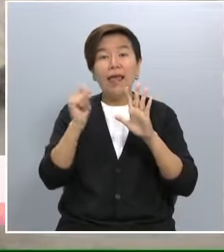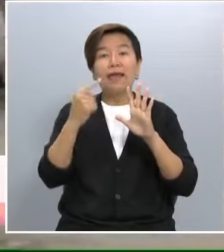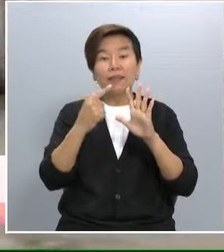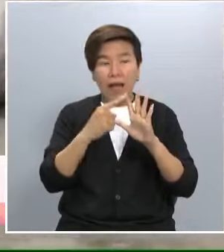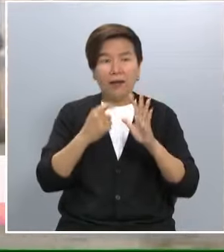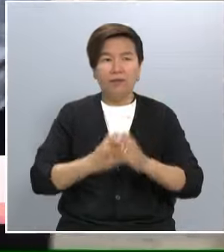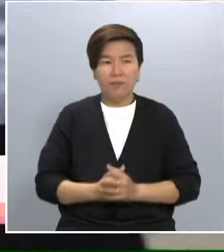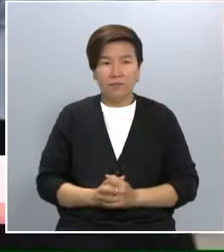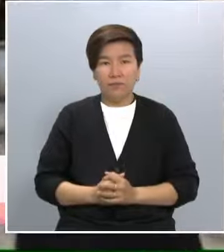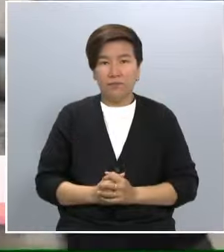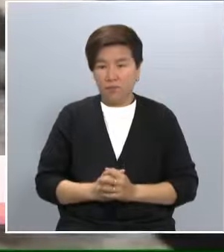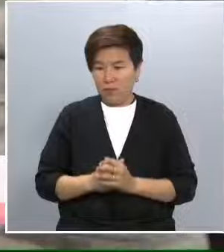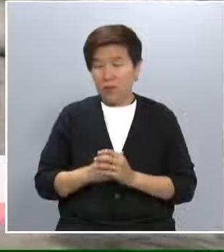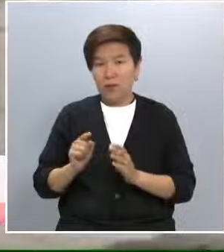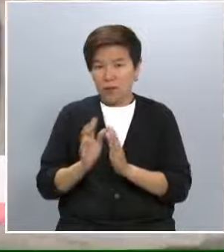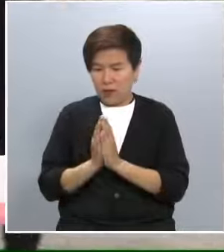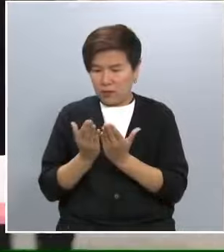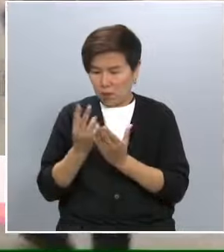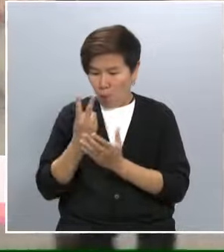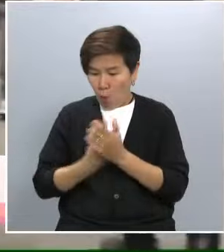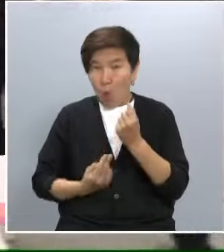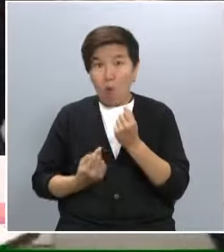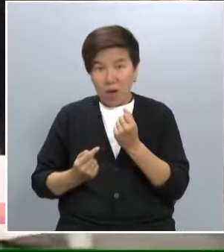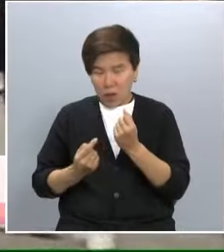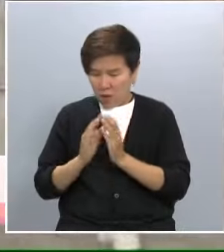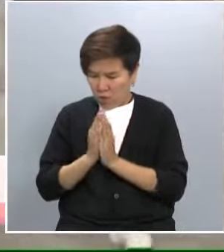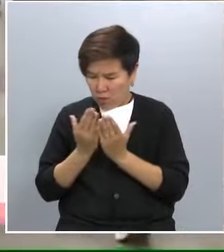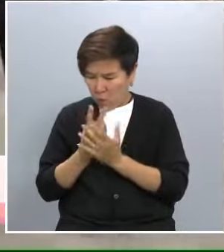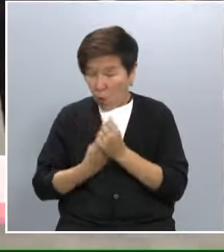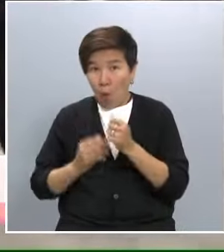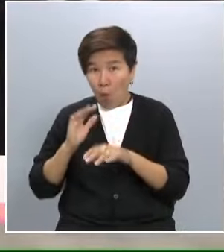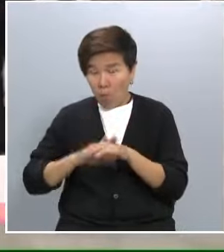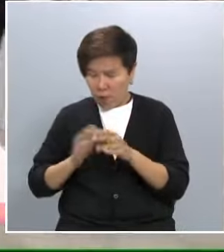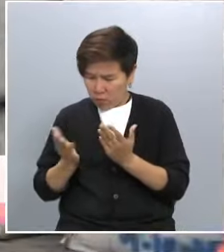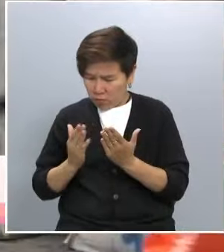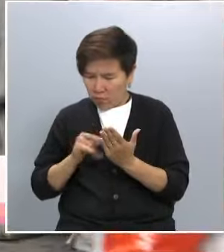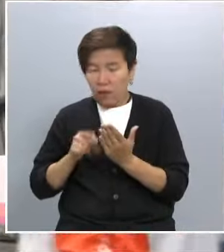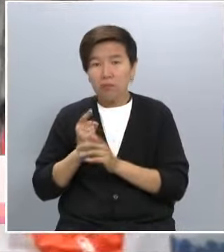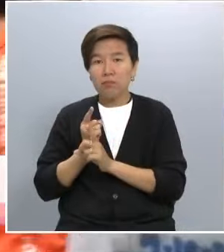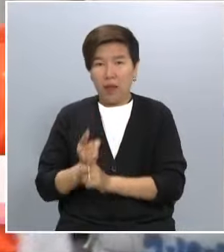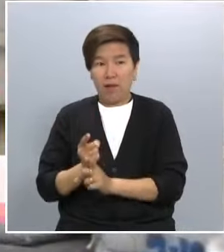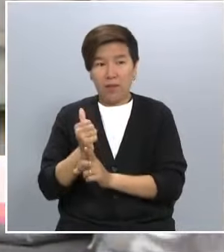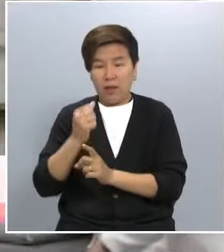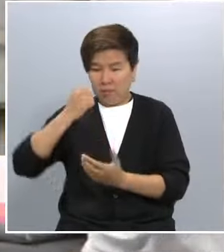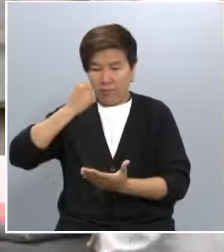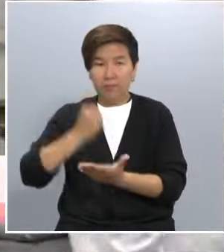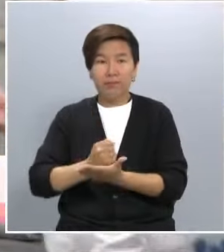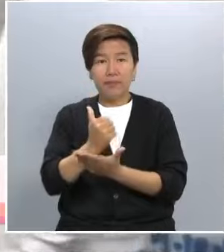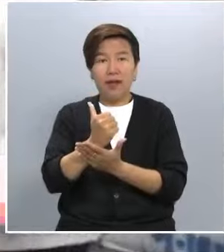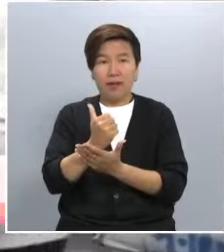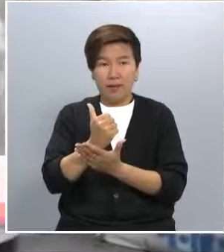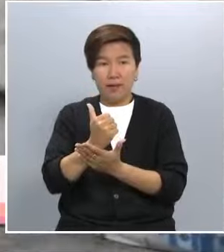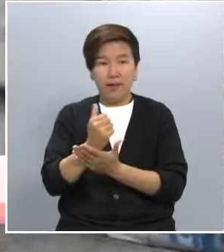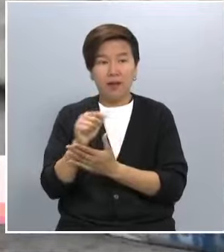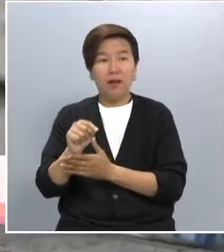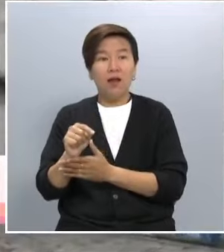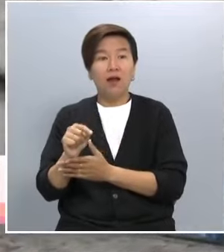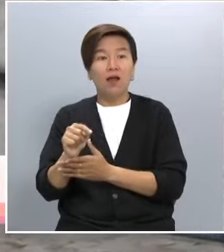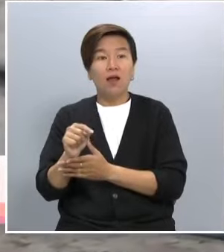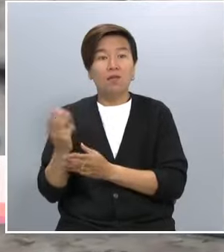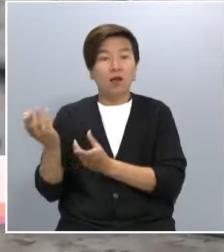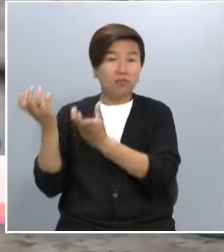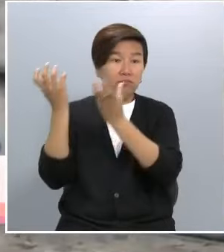ของกรมโรงงานอุตสาหกรรมที่ใช้กันทั้ง76จังหวัดขณะที่ปลายทางก็มีใบอนุญาตถูกต้องประเภท106แล้